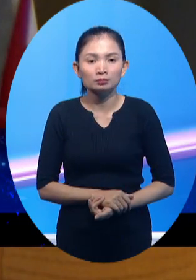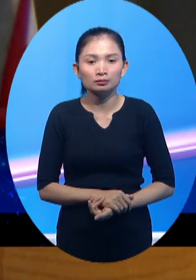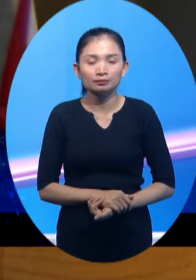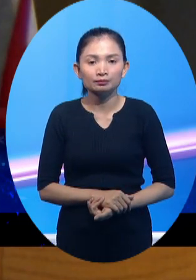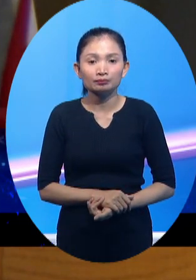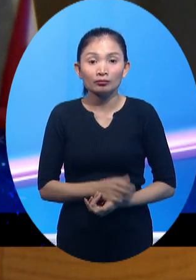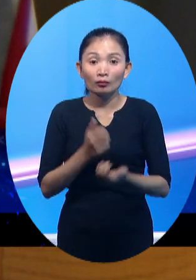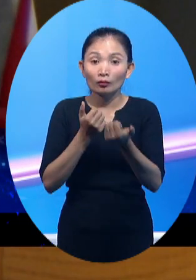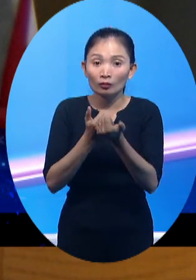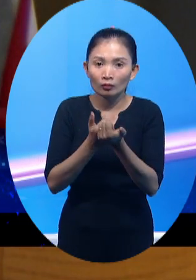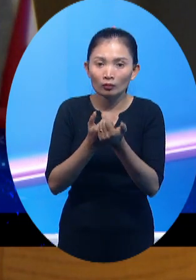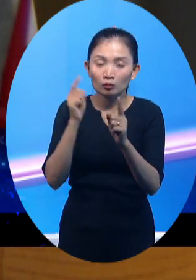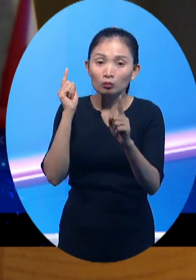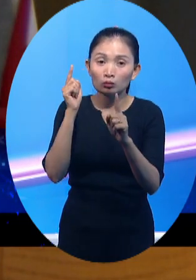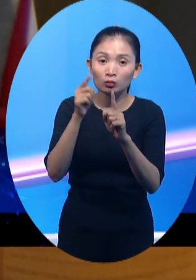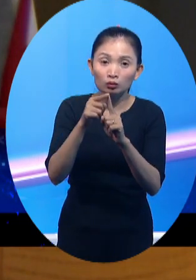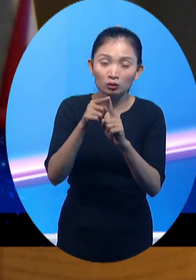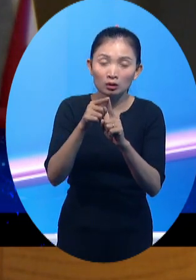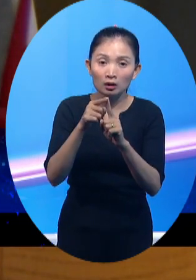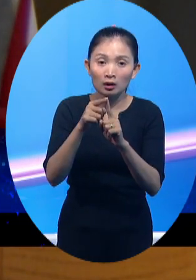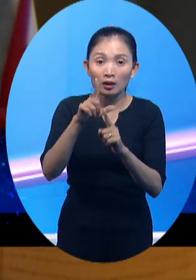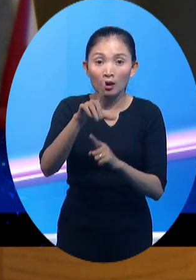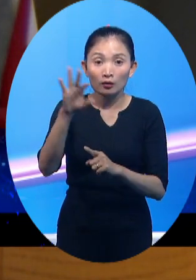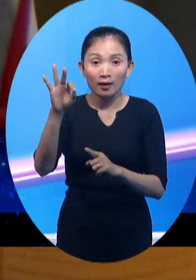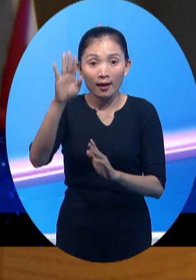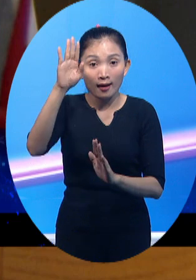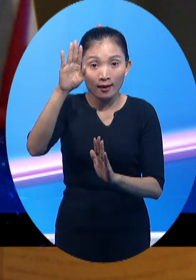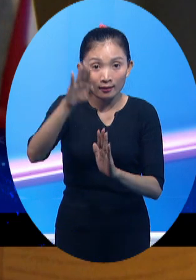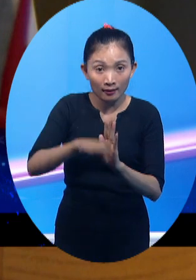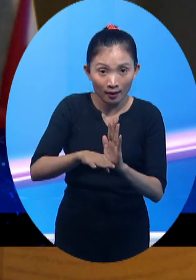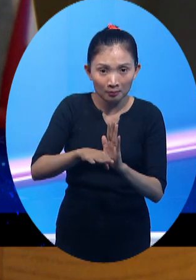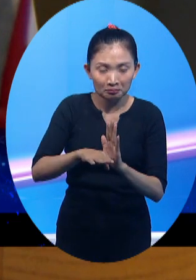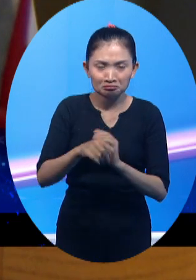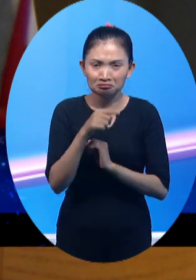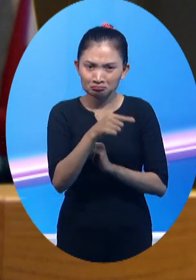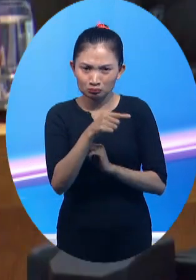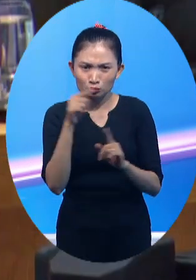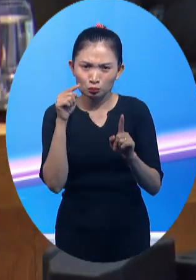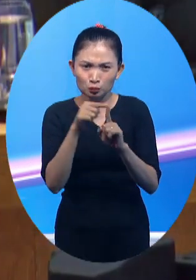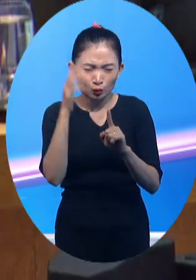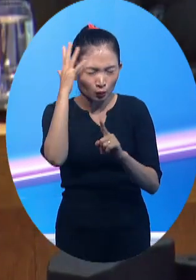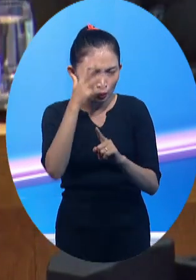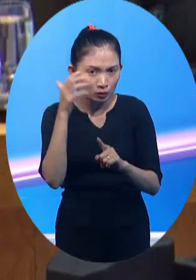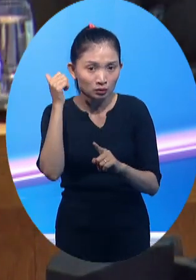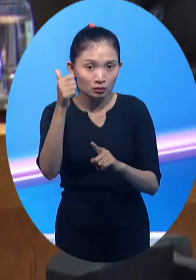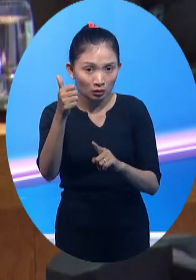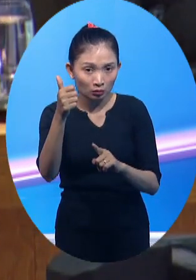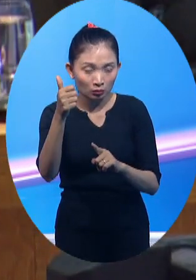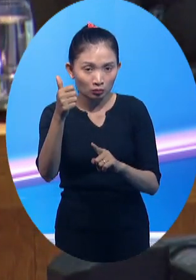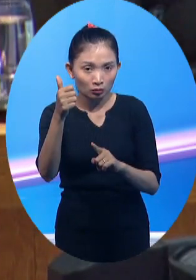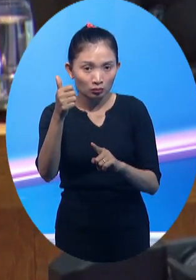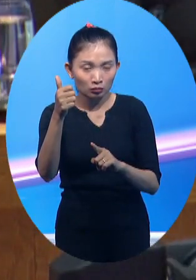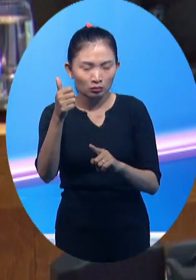hỗ trợ mục tiêu giảm lêu th trong khu vực Mục tiêu này quan trọng hơn bao giờ hết trong tương lai chúng ta cần giải quyết mối đe dọa đến từ